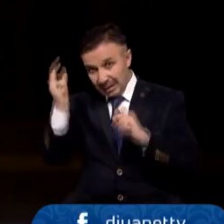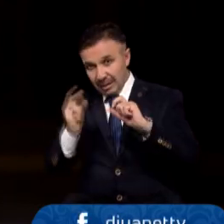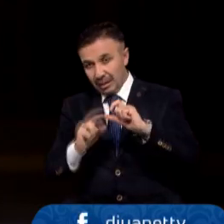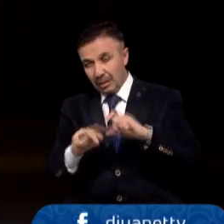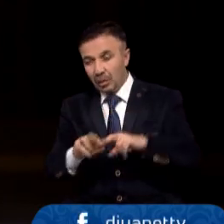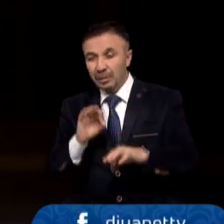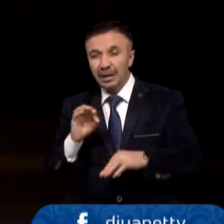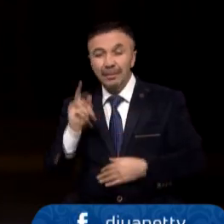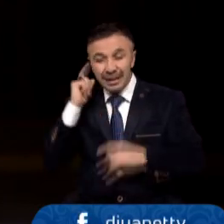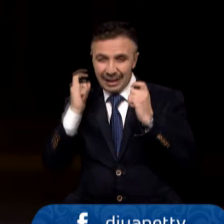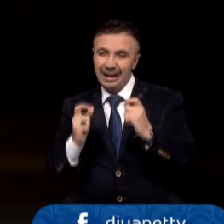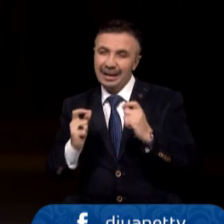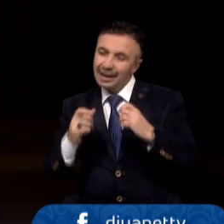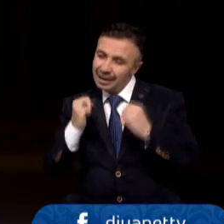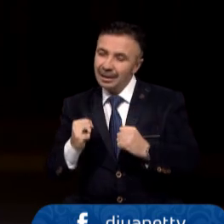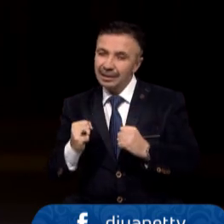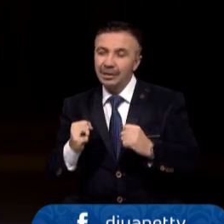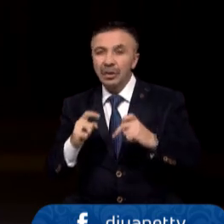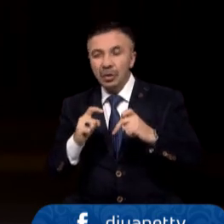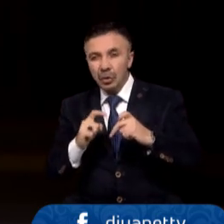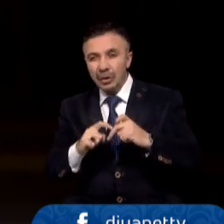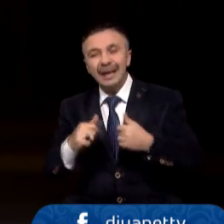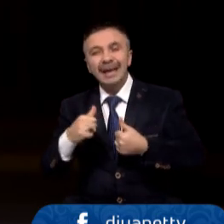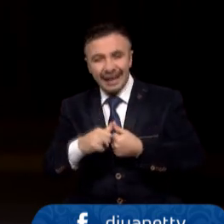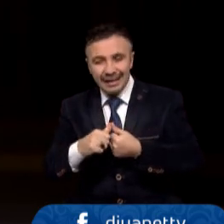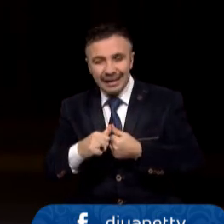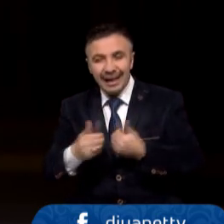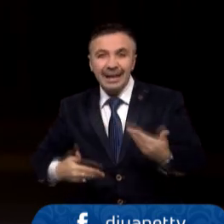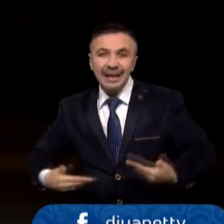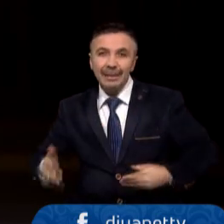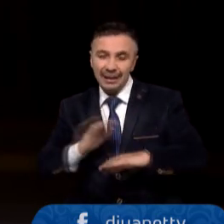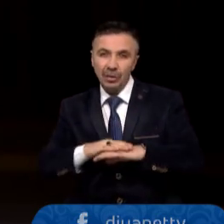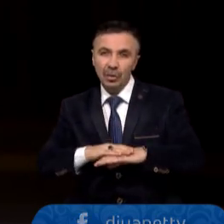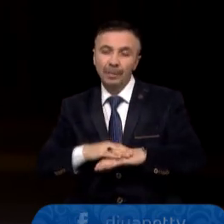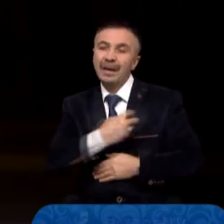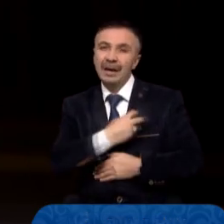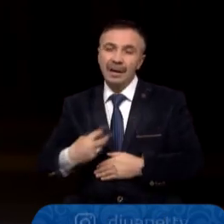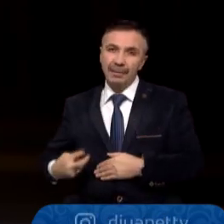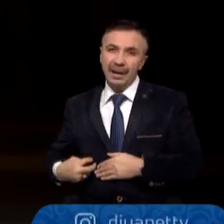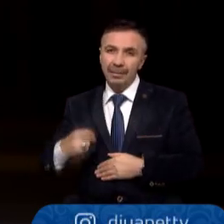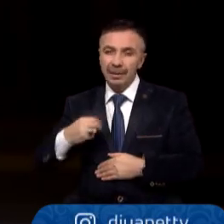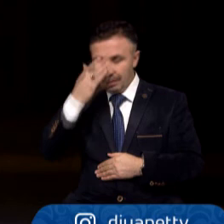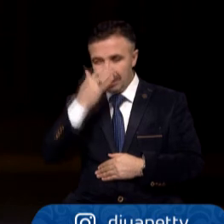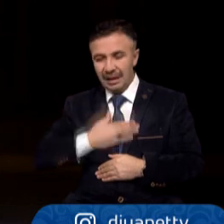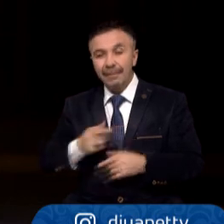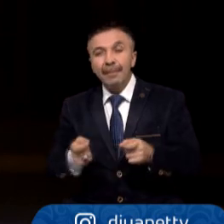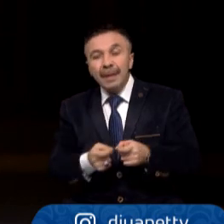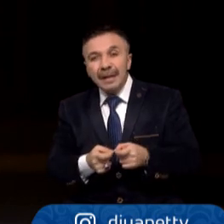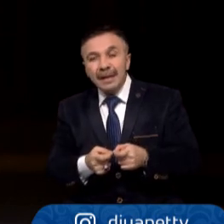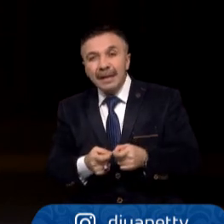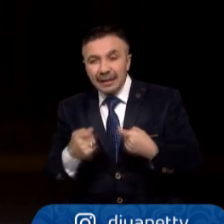Osman Medine'de kaldı Rukiye hizmet ediyor bu Peygamberim